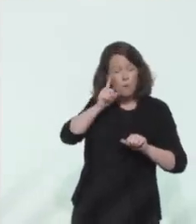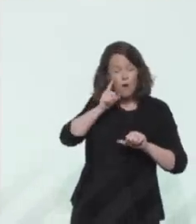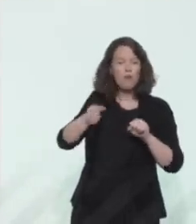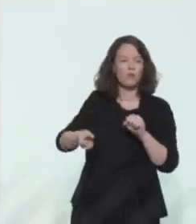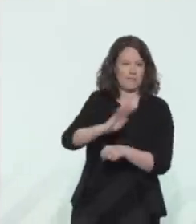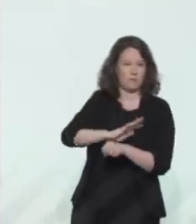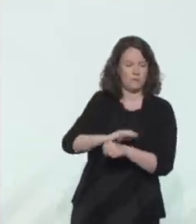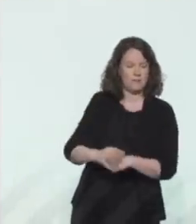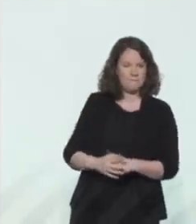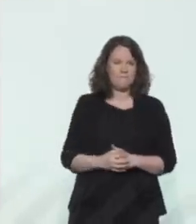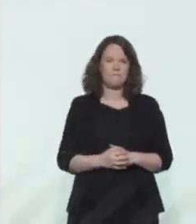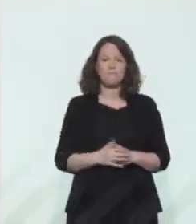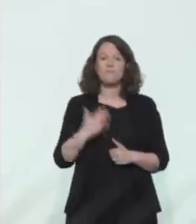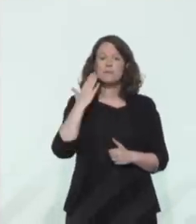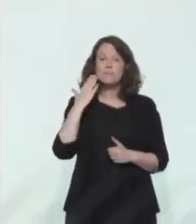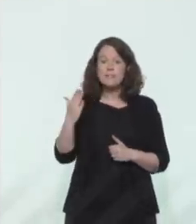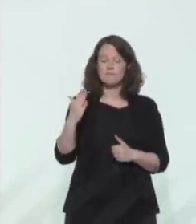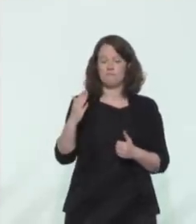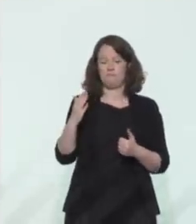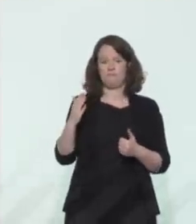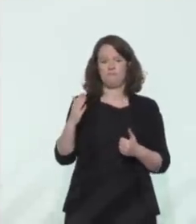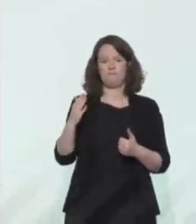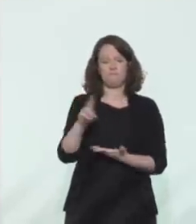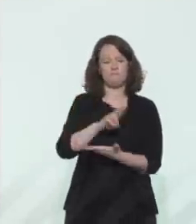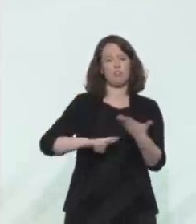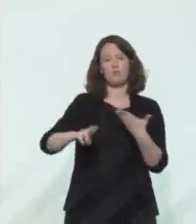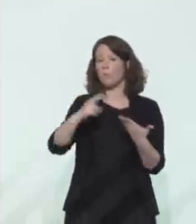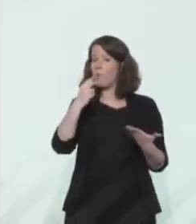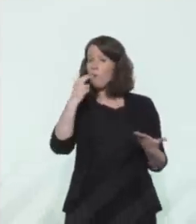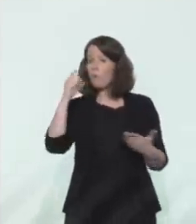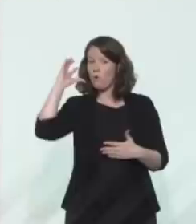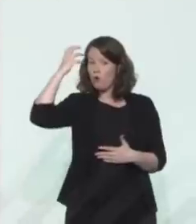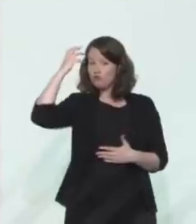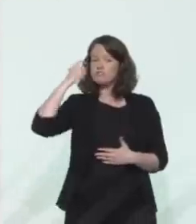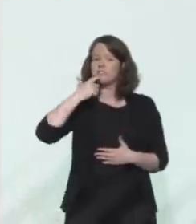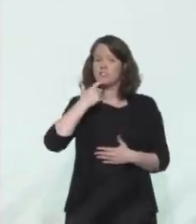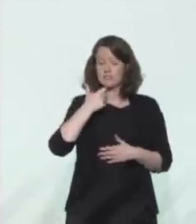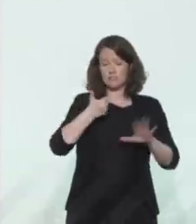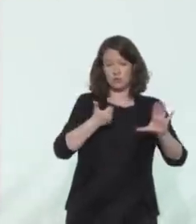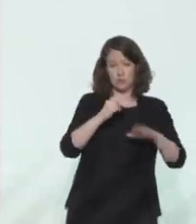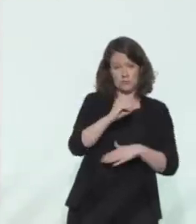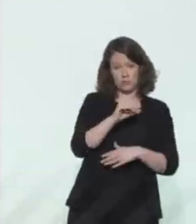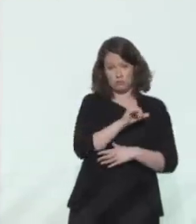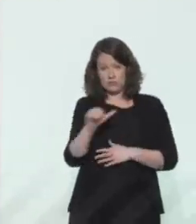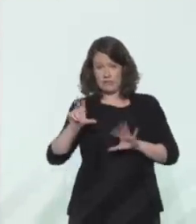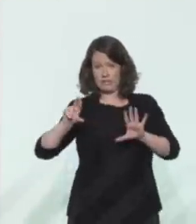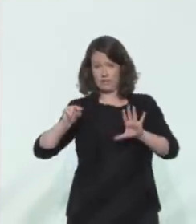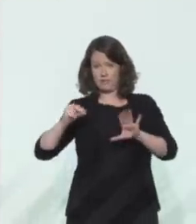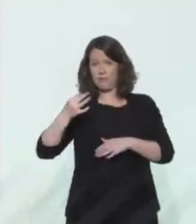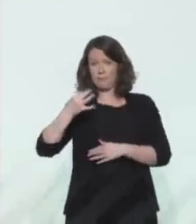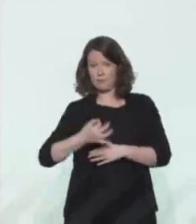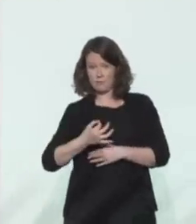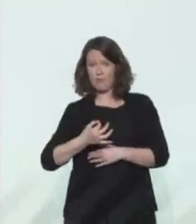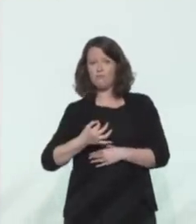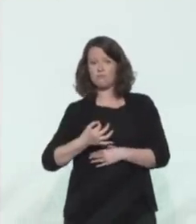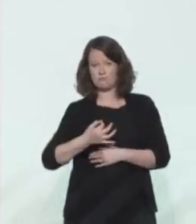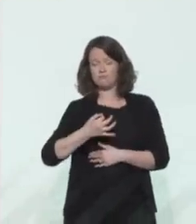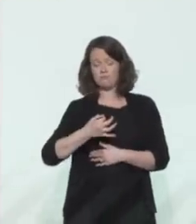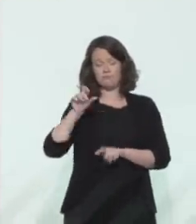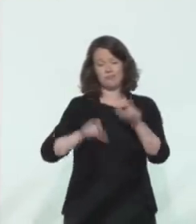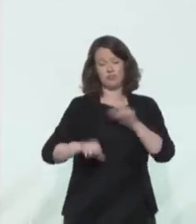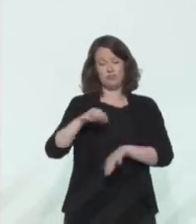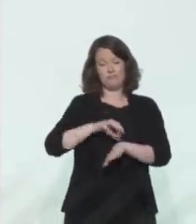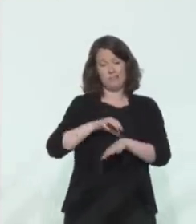orange, c'est que 60 à 80% des lits de réanimation sont encore, à date d'aujourd'hui, occupés par des